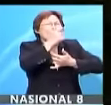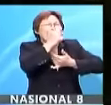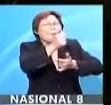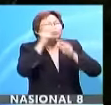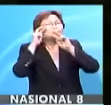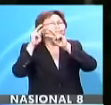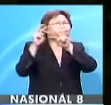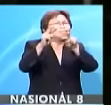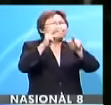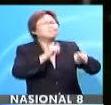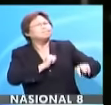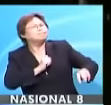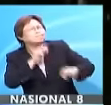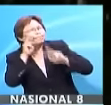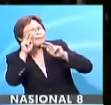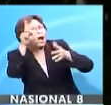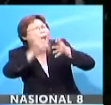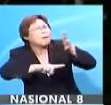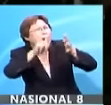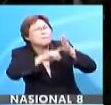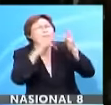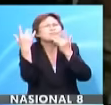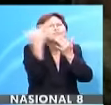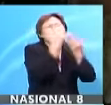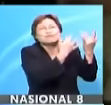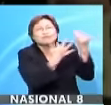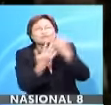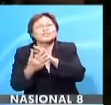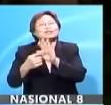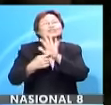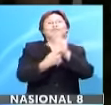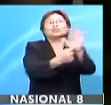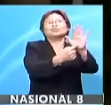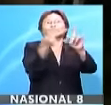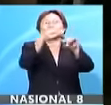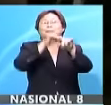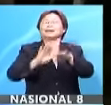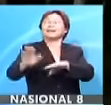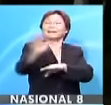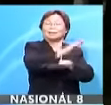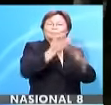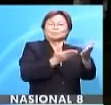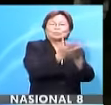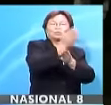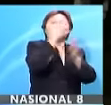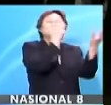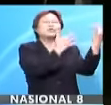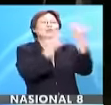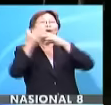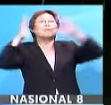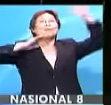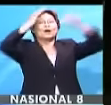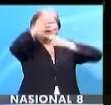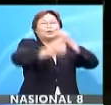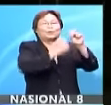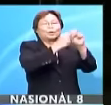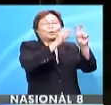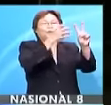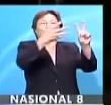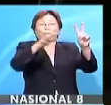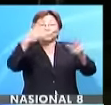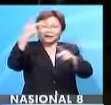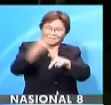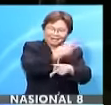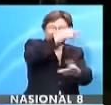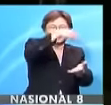kerana sendiri apakah sajian-sajian yang bakal dibawakan kepada anda menerusi Citrawarna Malaysia 2015 pada